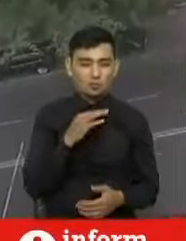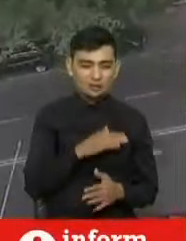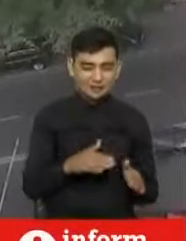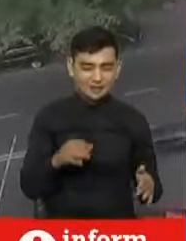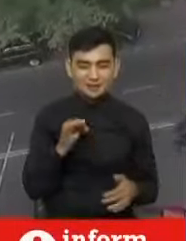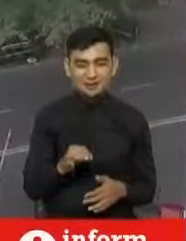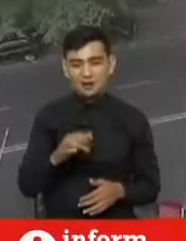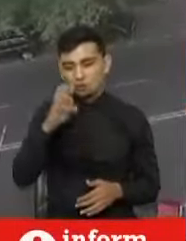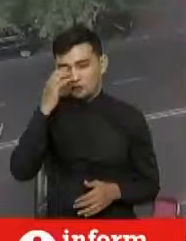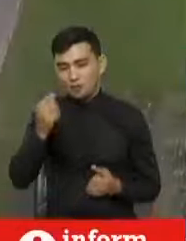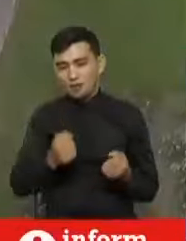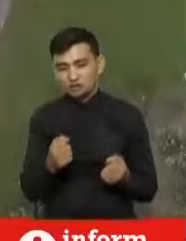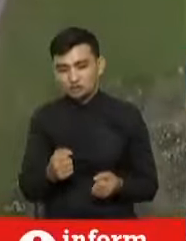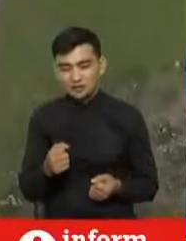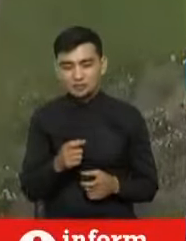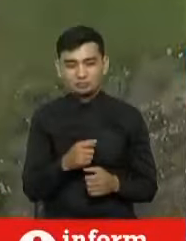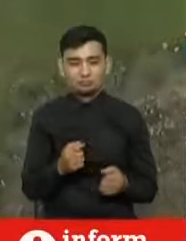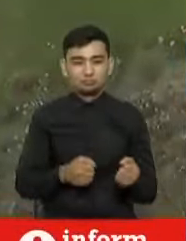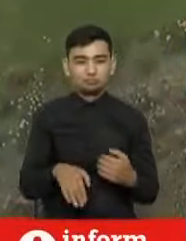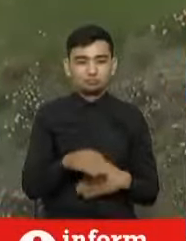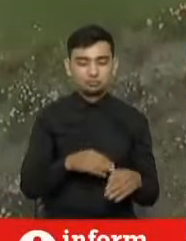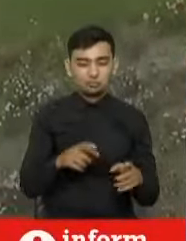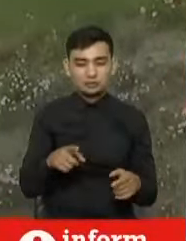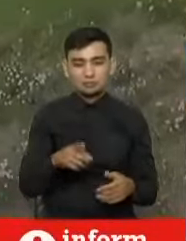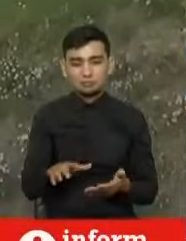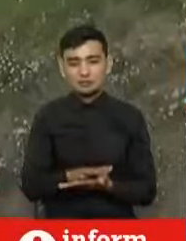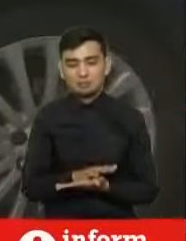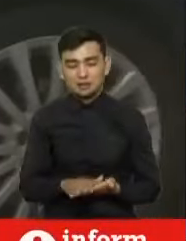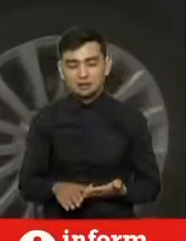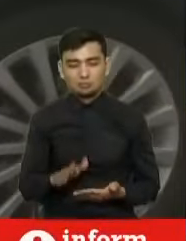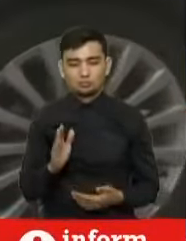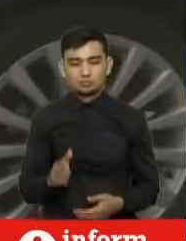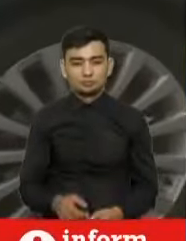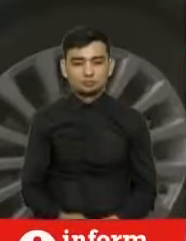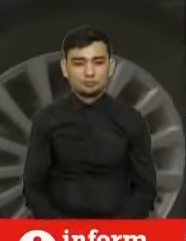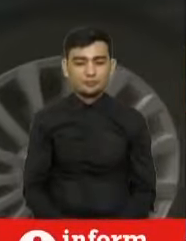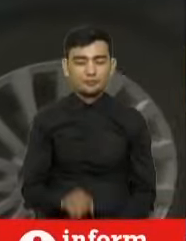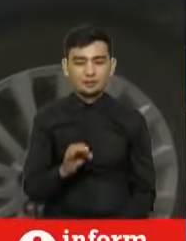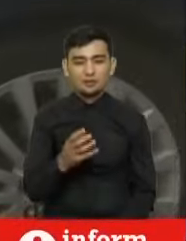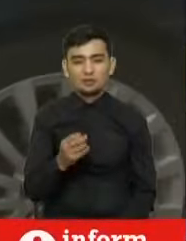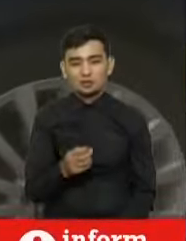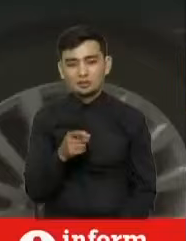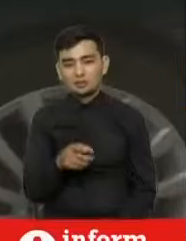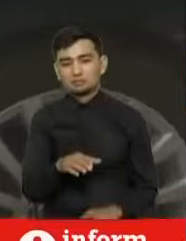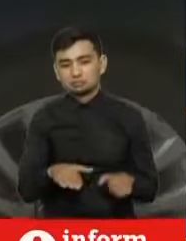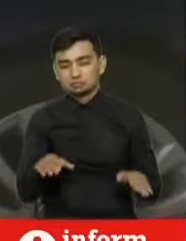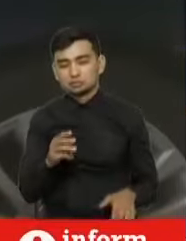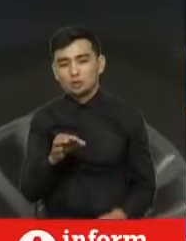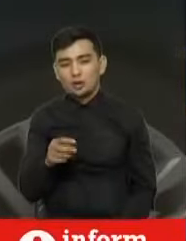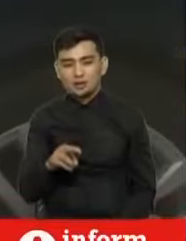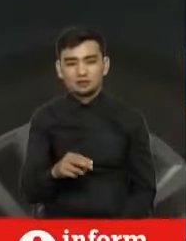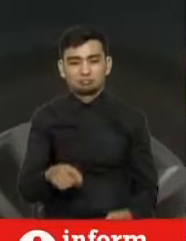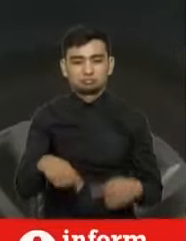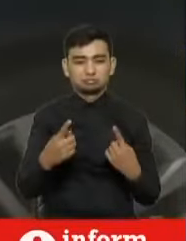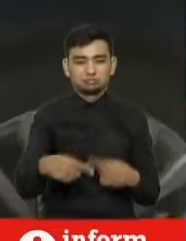мемлекеттік темір тұлпар тізгіндейтін азаматтар бұл қызметті тегін алады. Сондай ақ, бұдан бұрын автотұрақтар шлагбаум жүйесімен